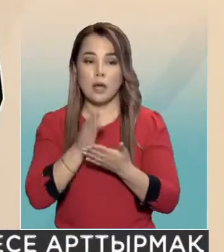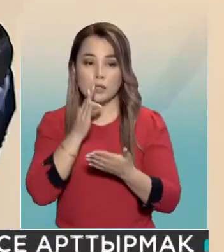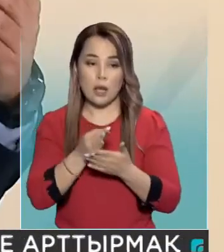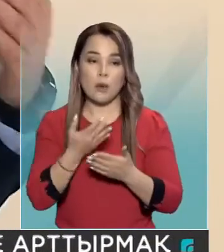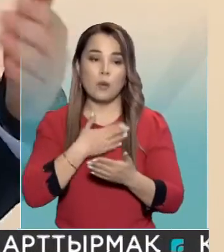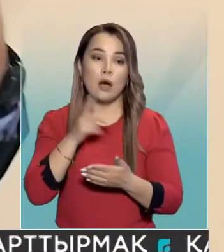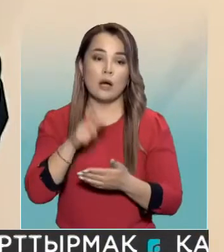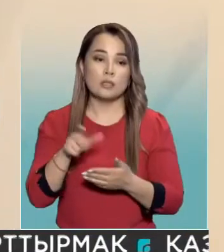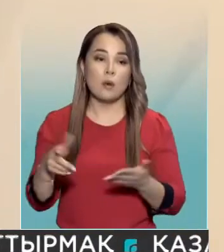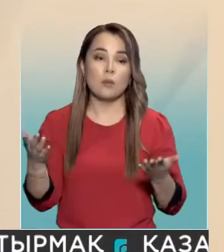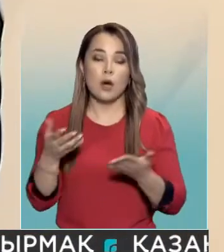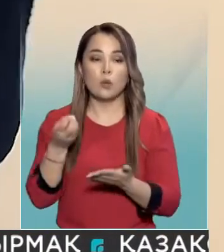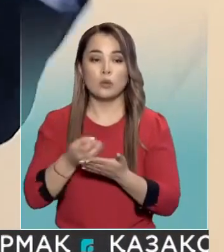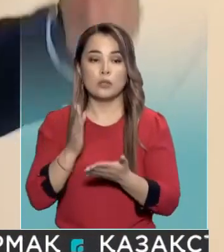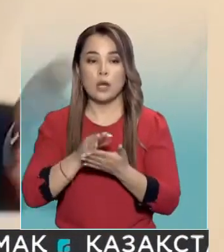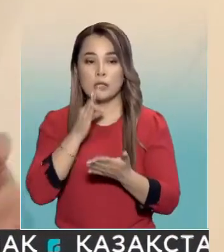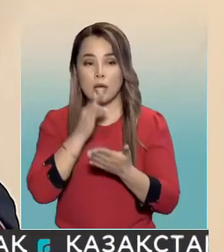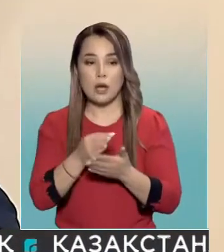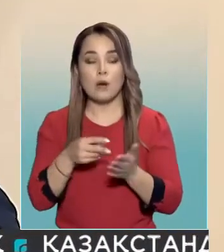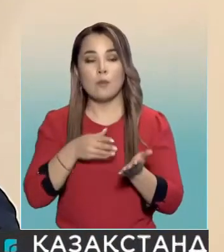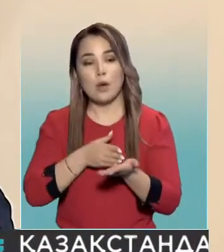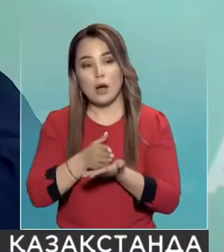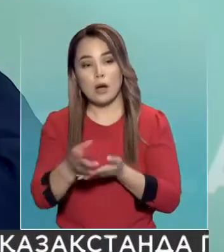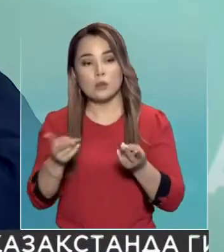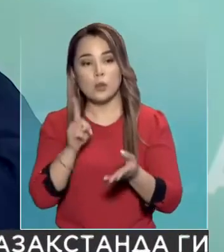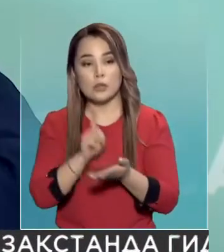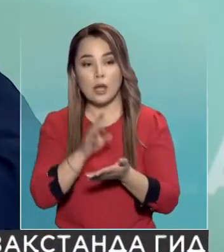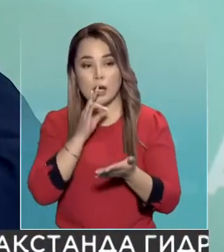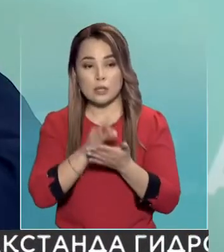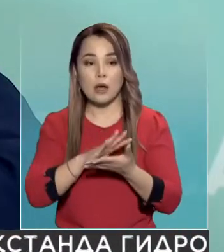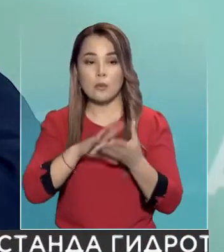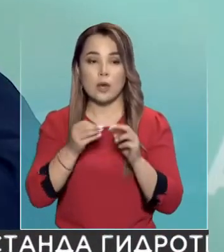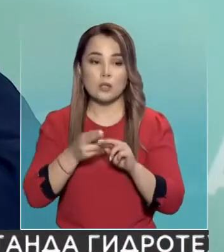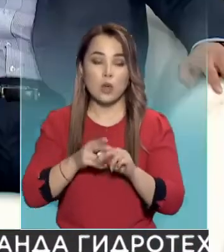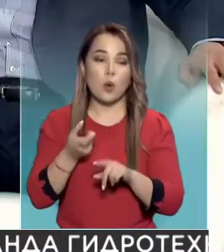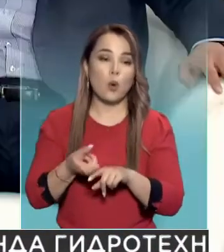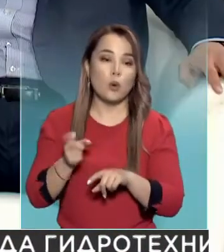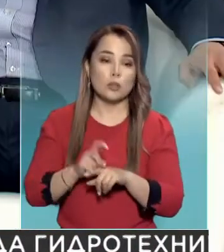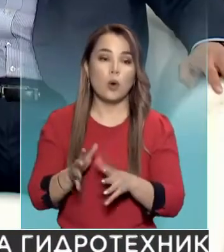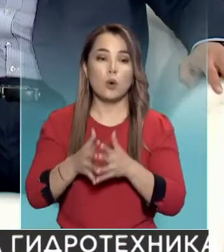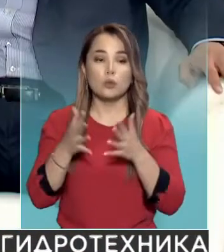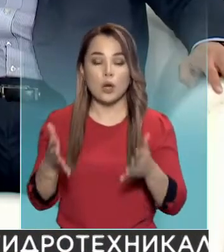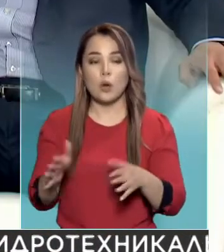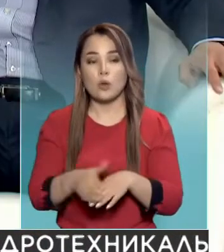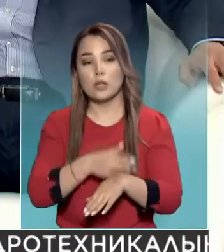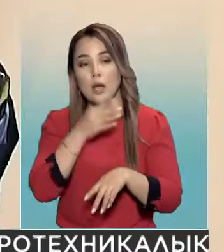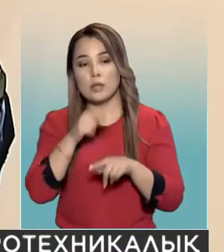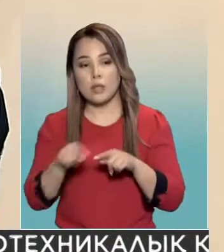Біздің азаматтар қандай құндылықтарға бағыт алу керек? Бұл өте үлкен